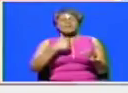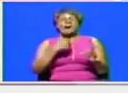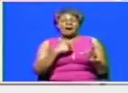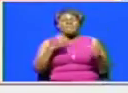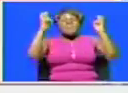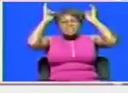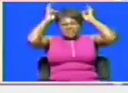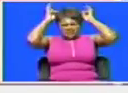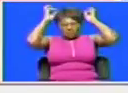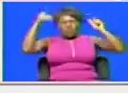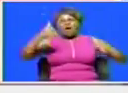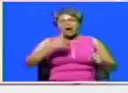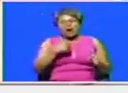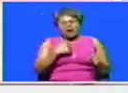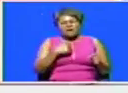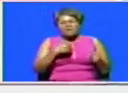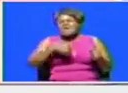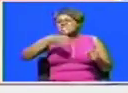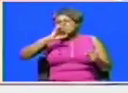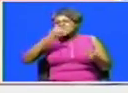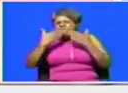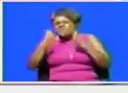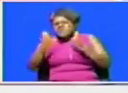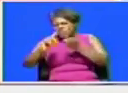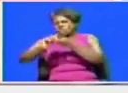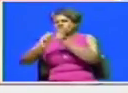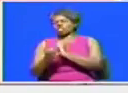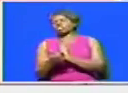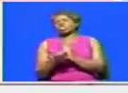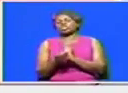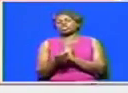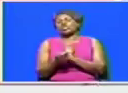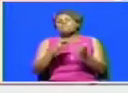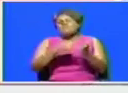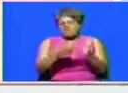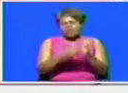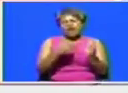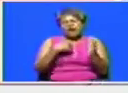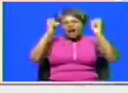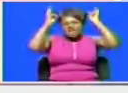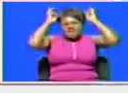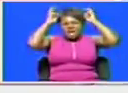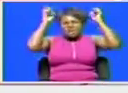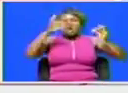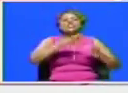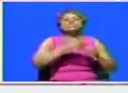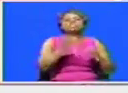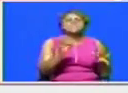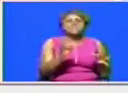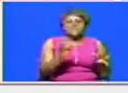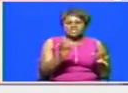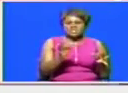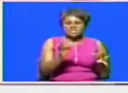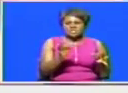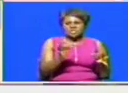pombe. Mtu anakunywa hivi anabadilika. Msana anavuta shisha kidogo hivi unamwona anabadilika. Ndio maana wengi wasana wadogo hawa vijana wadogo unapata